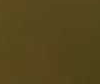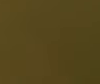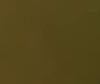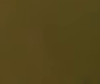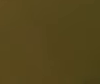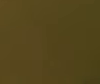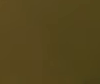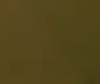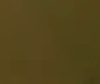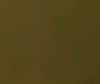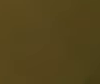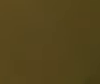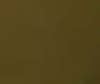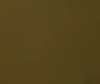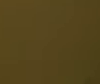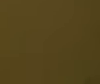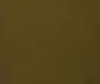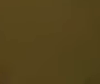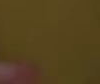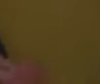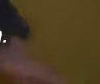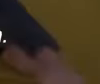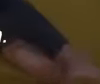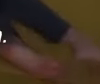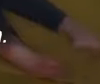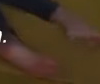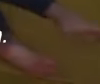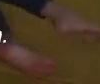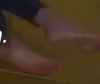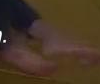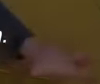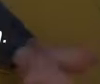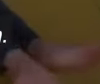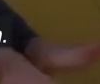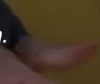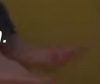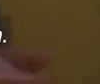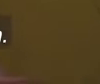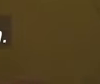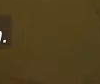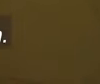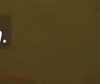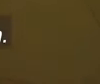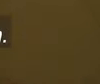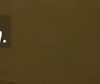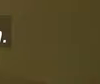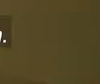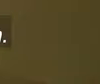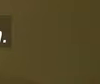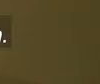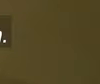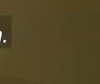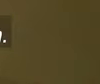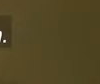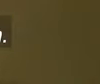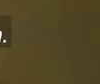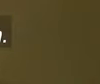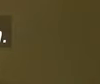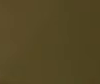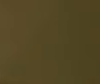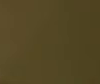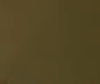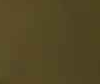çok çok teşekkür ediyorum. Ve Büyükşehir Belediye Başkanımız Sayın Tahir Büyükakan'ın hem sizlere